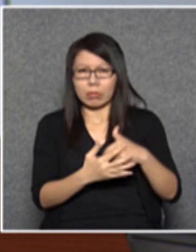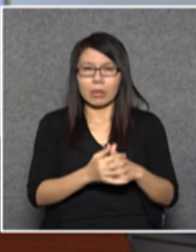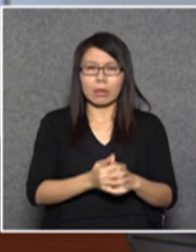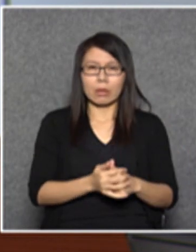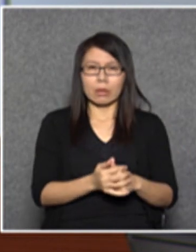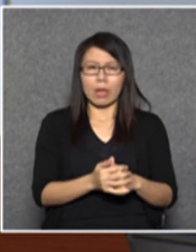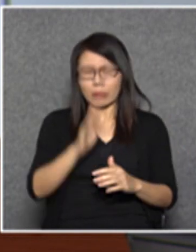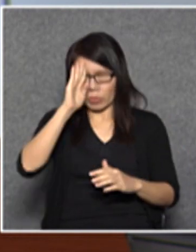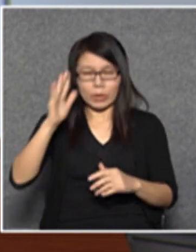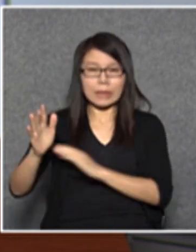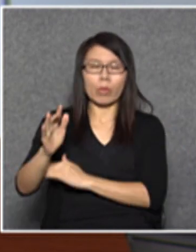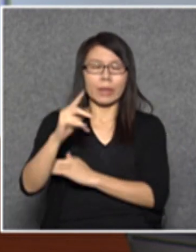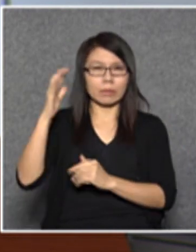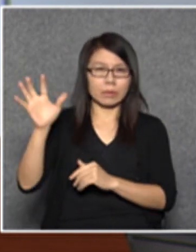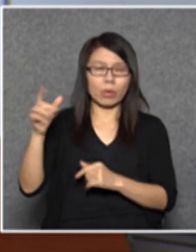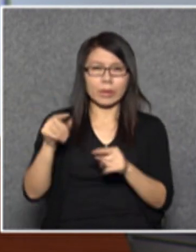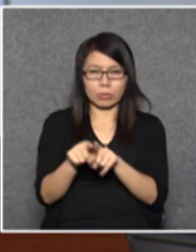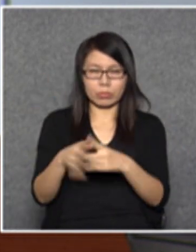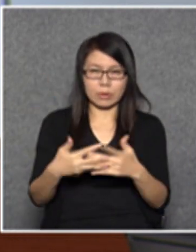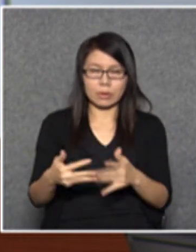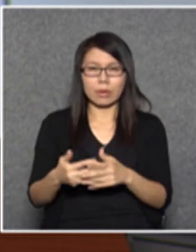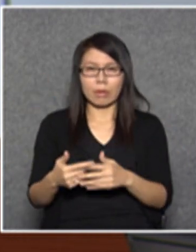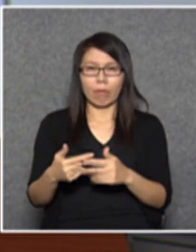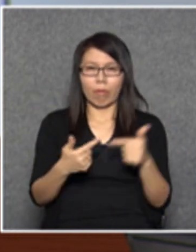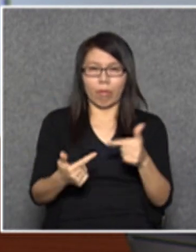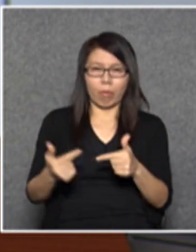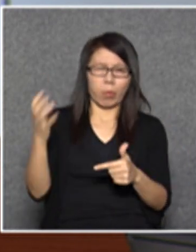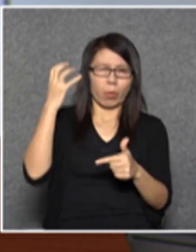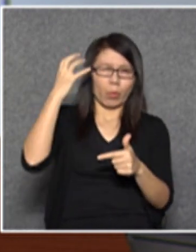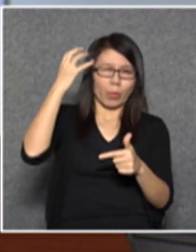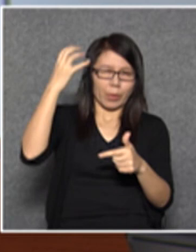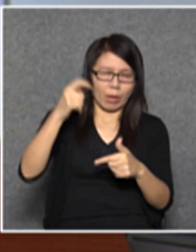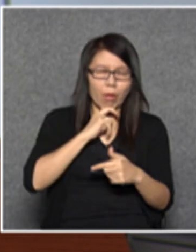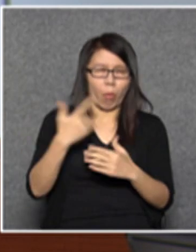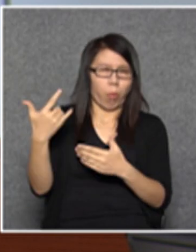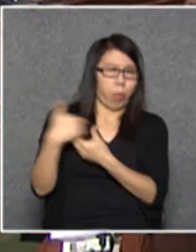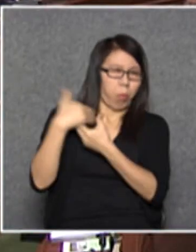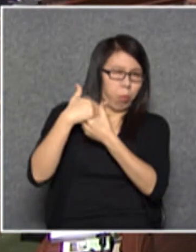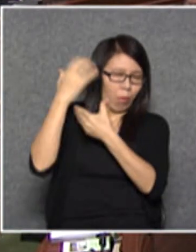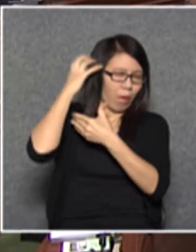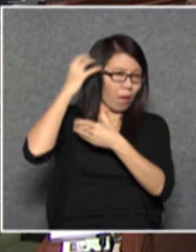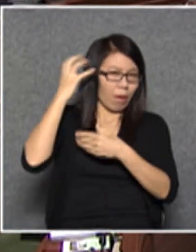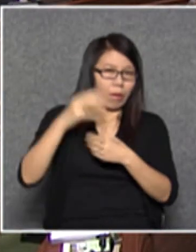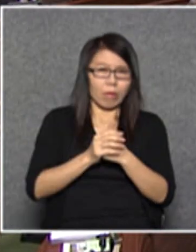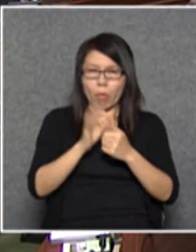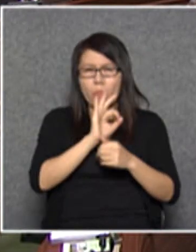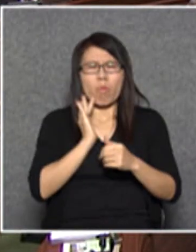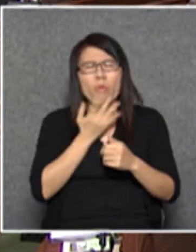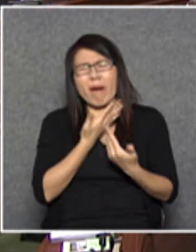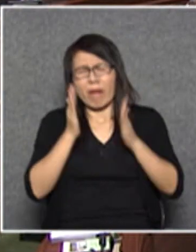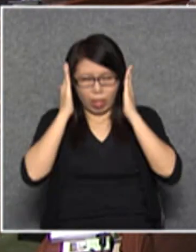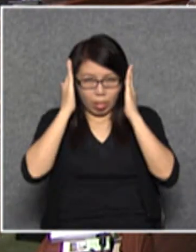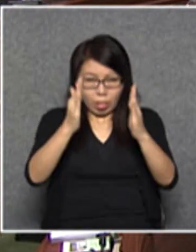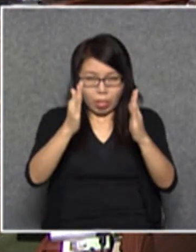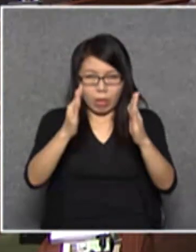右邊，在右邊的同事呢，不斷地是製造不必要的噪音，是令到我根本沒有辦法去集中精神呢，